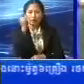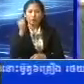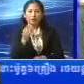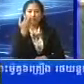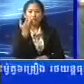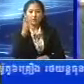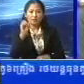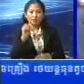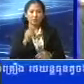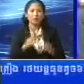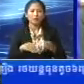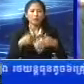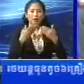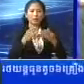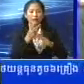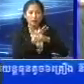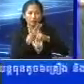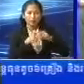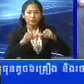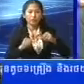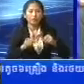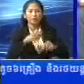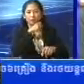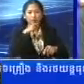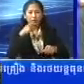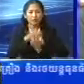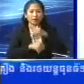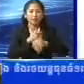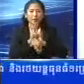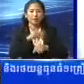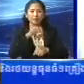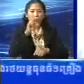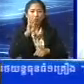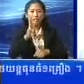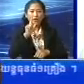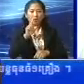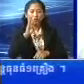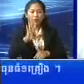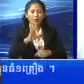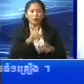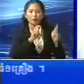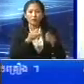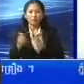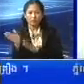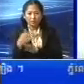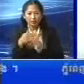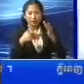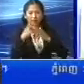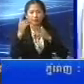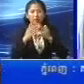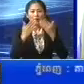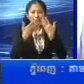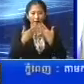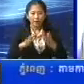បង្គោលនេះត្រូវចាប់ផ្ដើមអនុវត្តបន្តនារដូវប្រាំងឆ្នាំ2013-2014រដ្ឋបាលជលផលត្រូវសាងសង់បញ្ចប់ឲ្យរួច